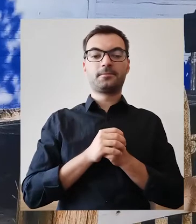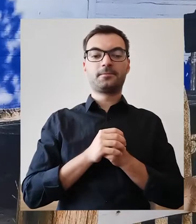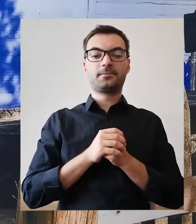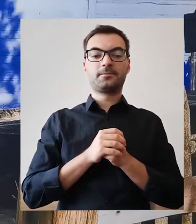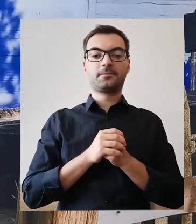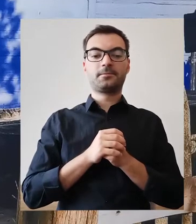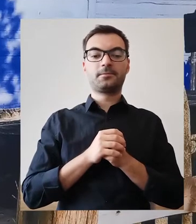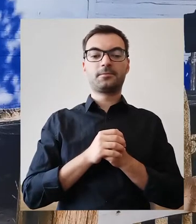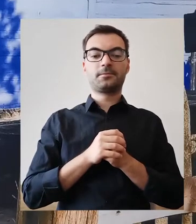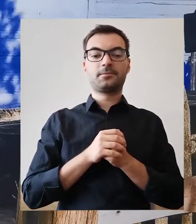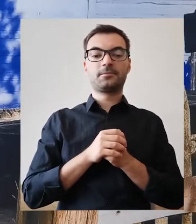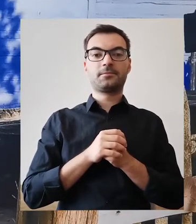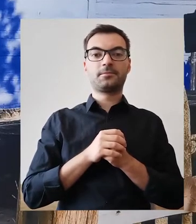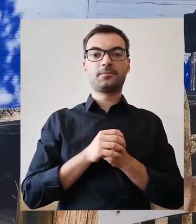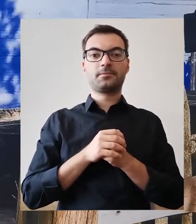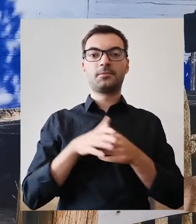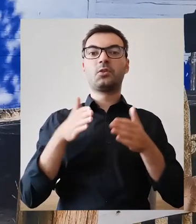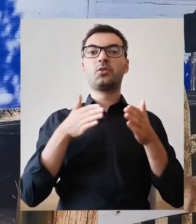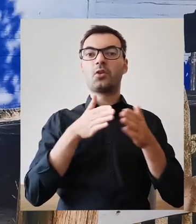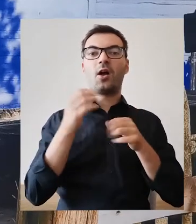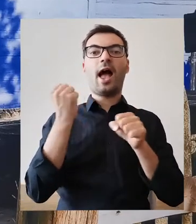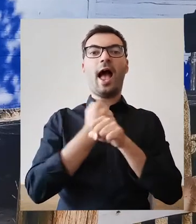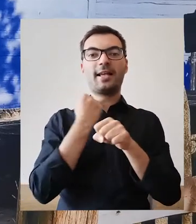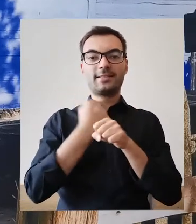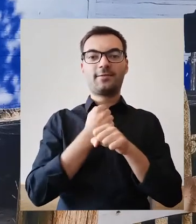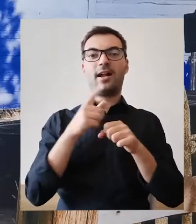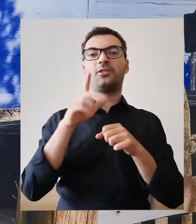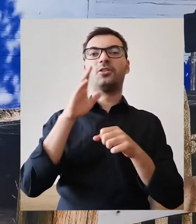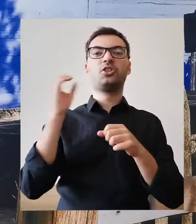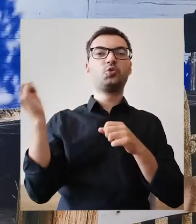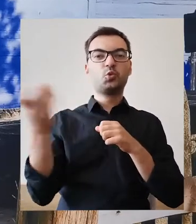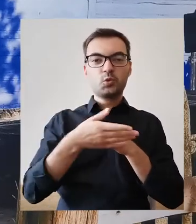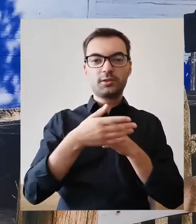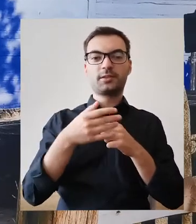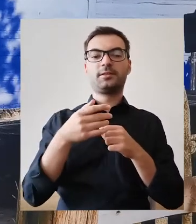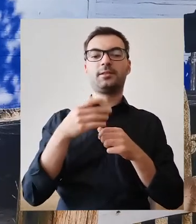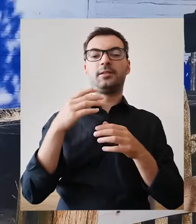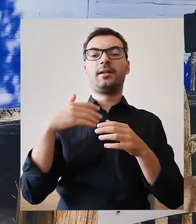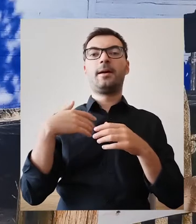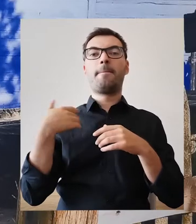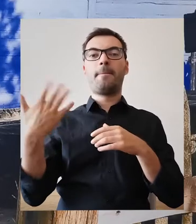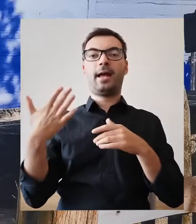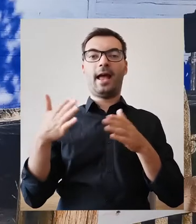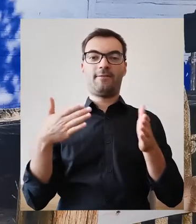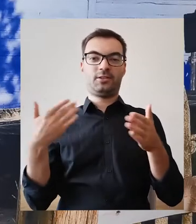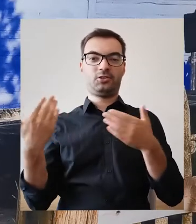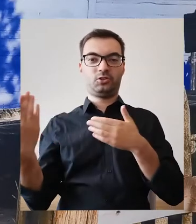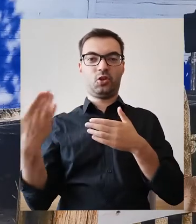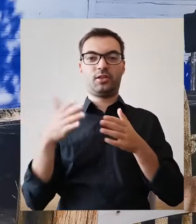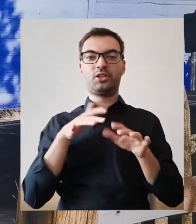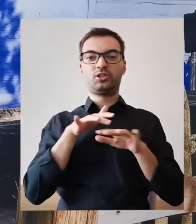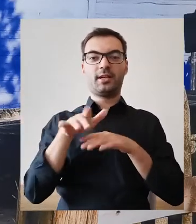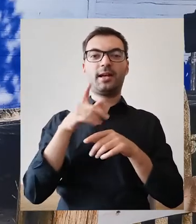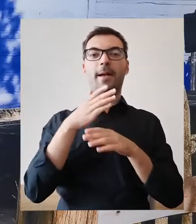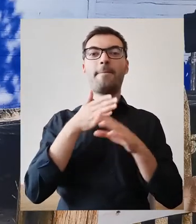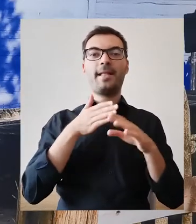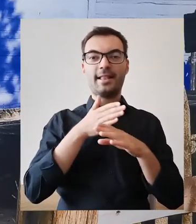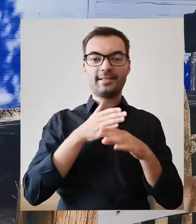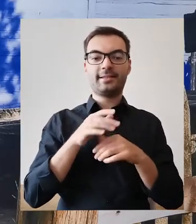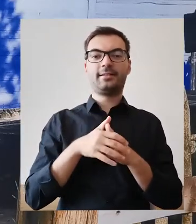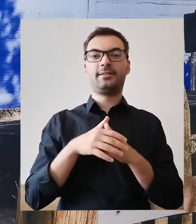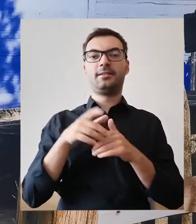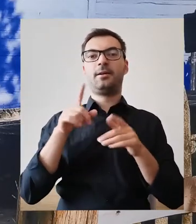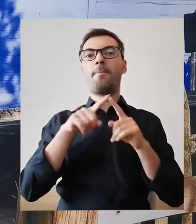prowadzą zanim drogi asfaltowe i żwirowe prawo beżem pilicy piękne lasy po drodze